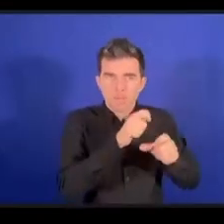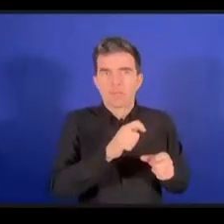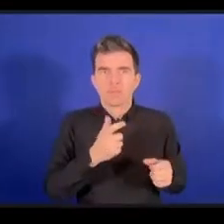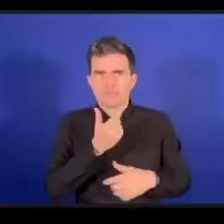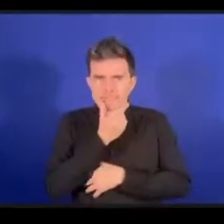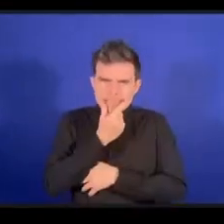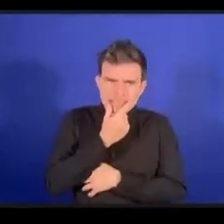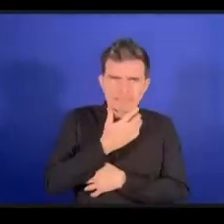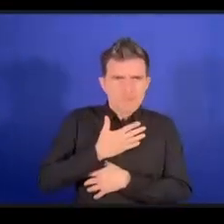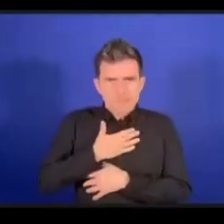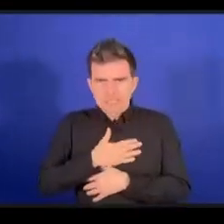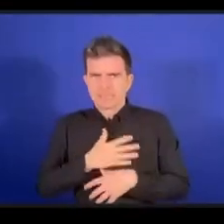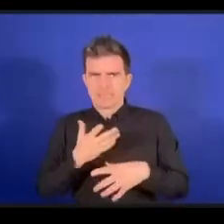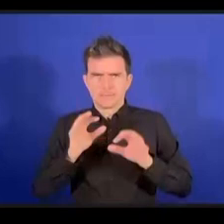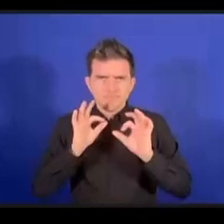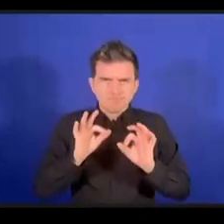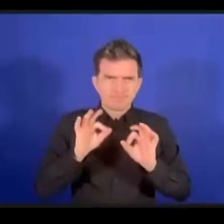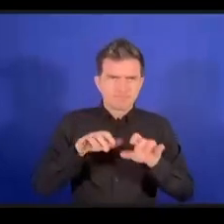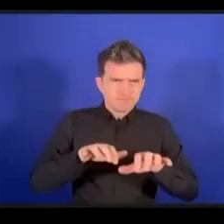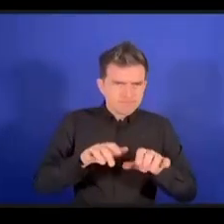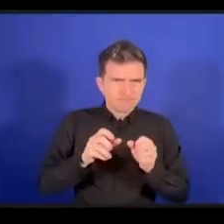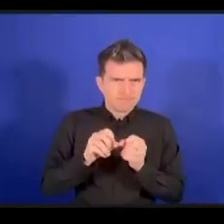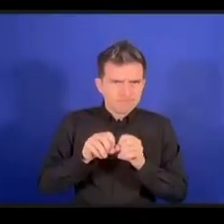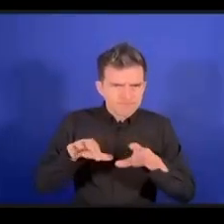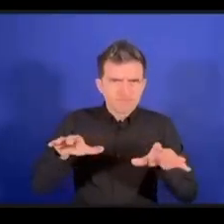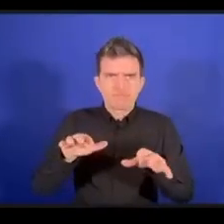而且呢，